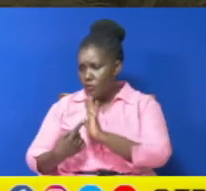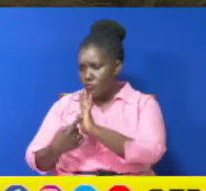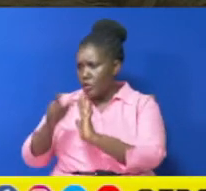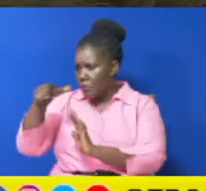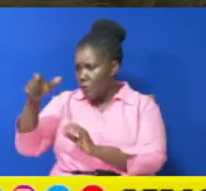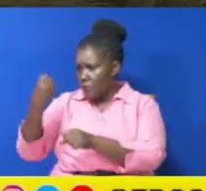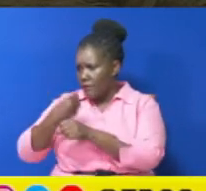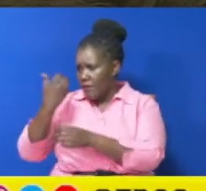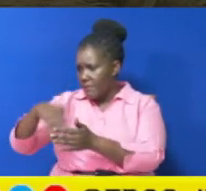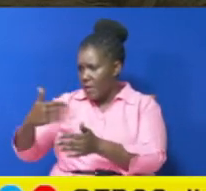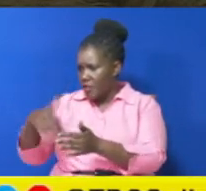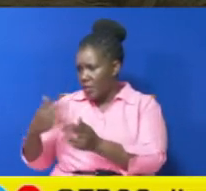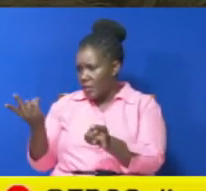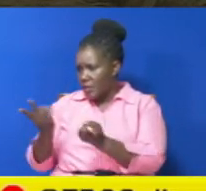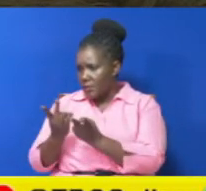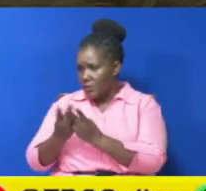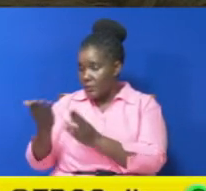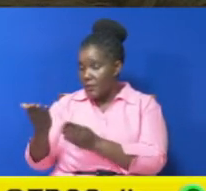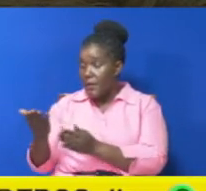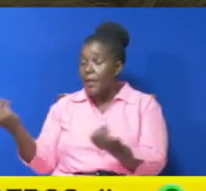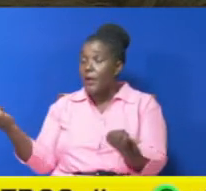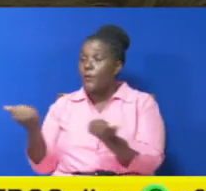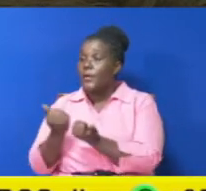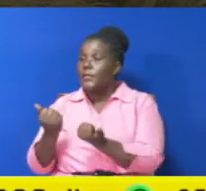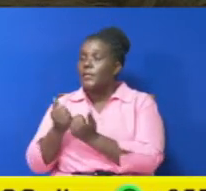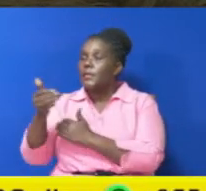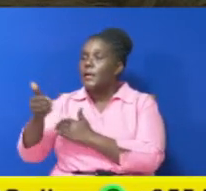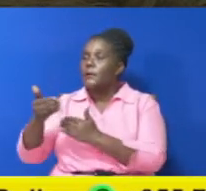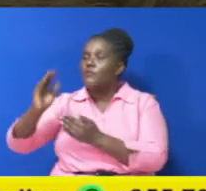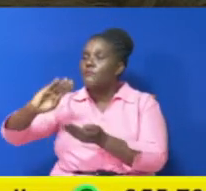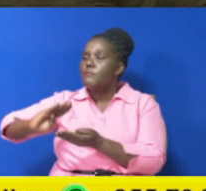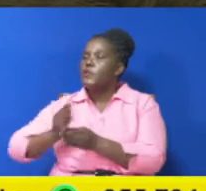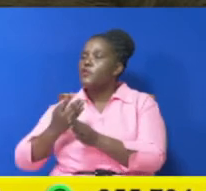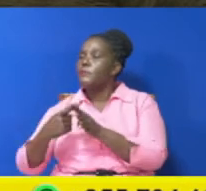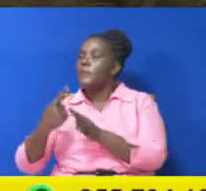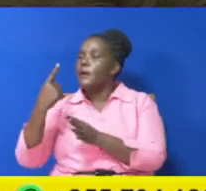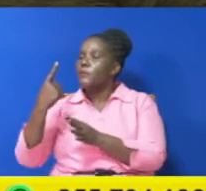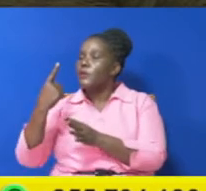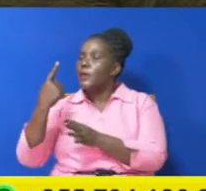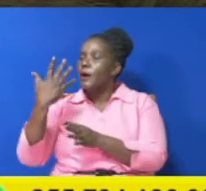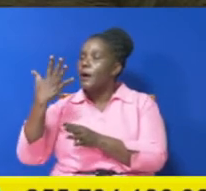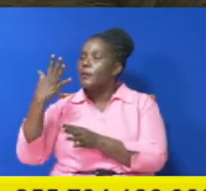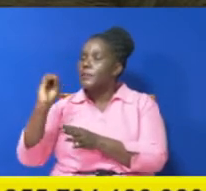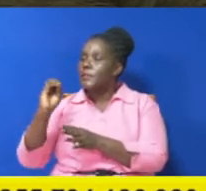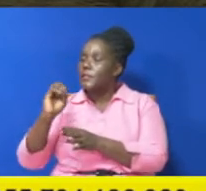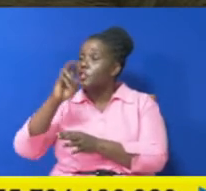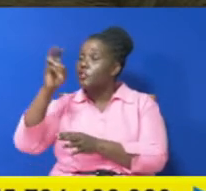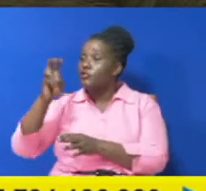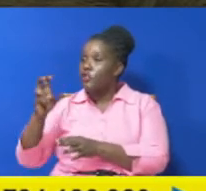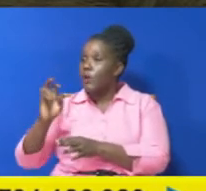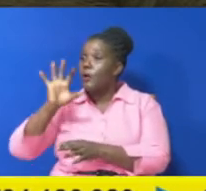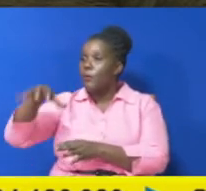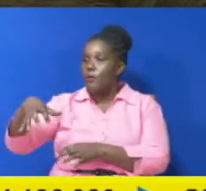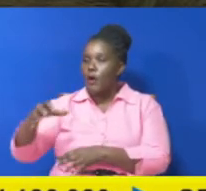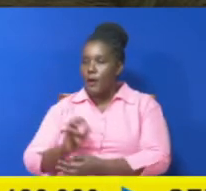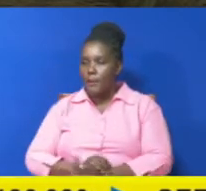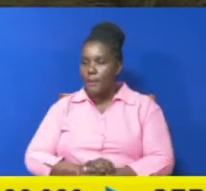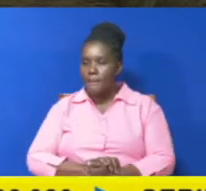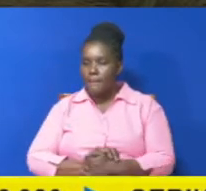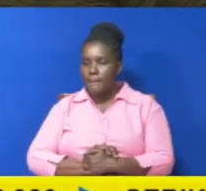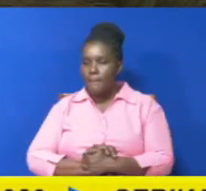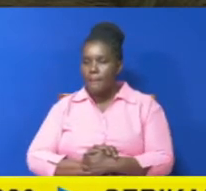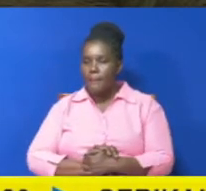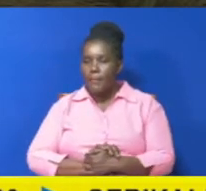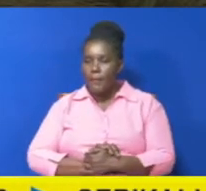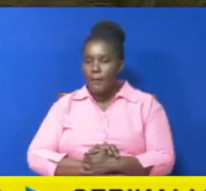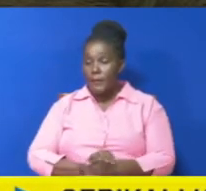hiyo wanatengeneza zaidi ya bilioni 150 za dola za Kimarekani kwa mwaka. Kwa hiyo